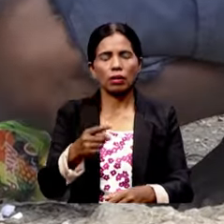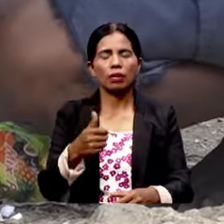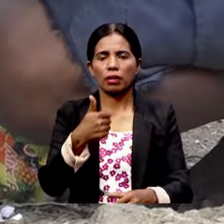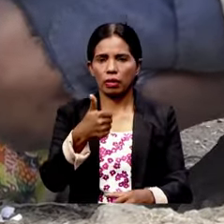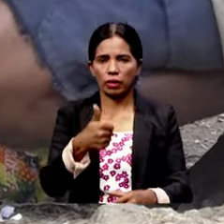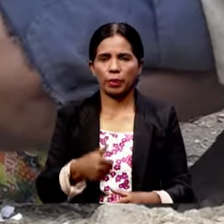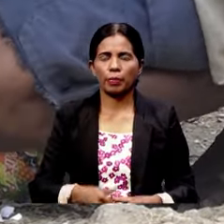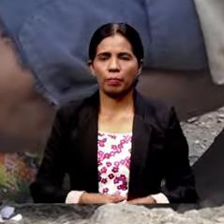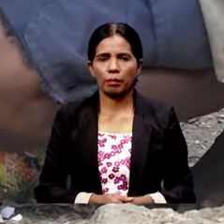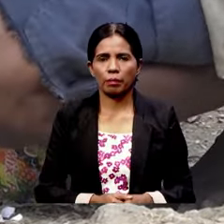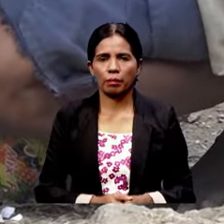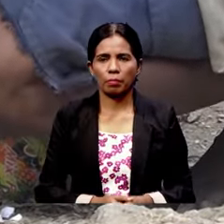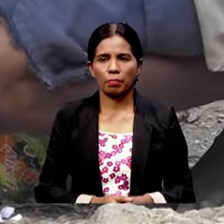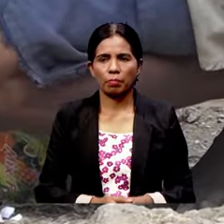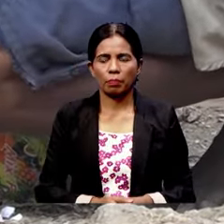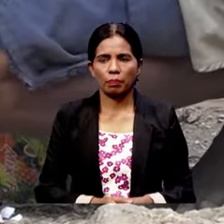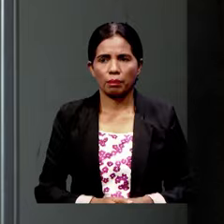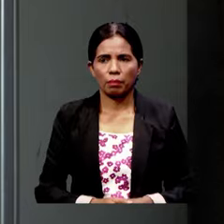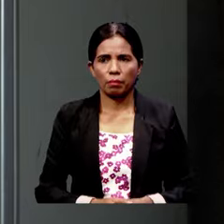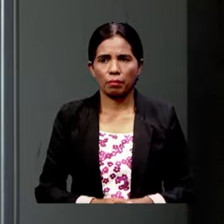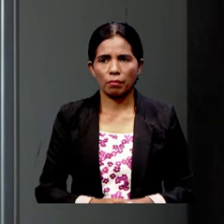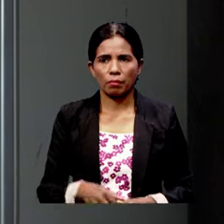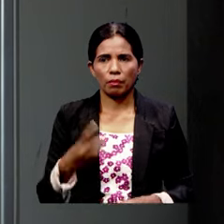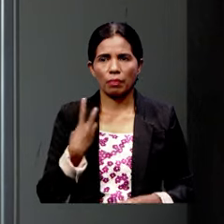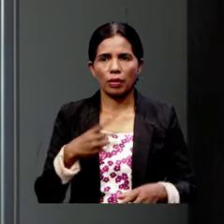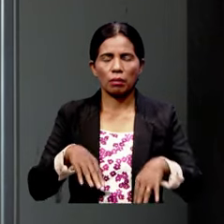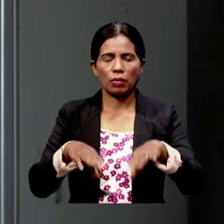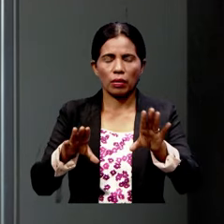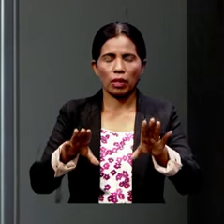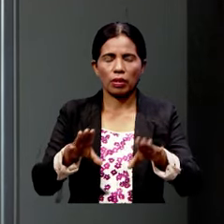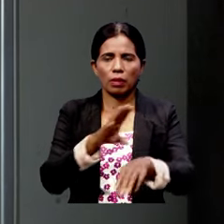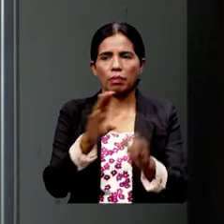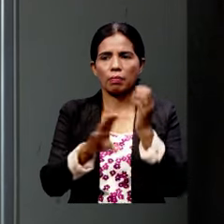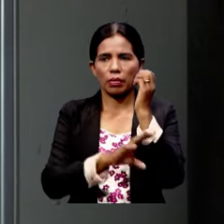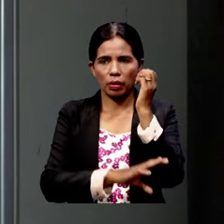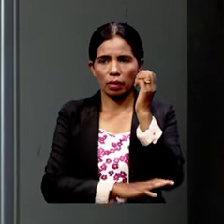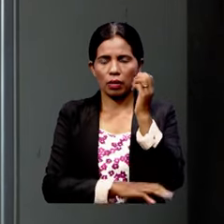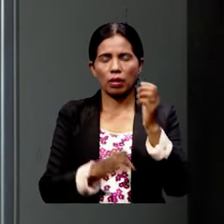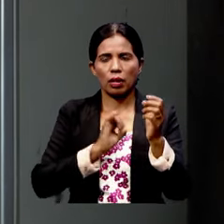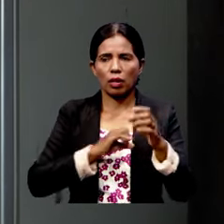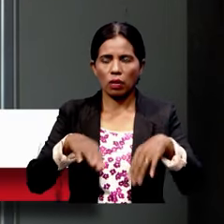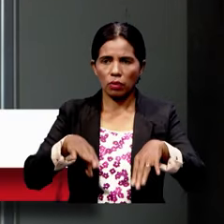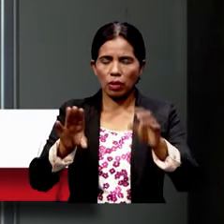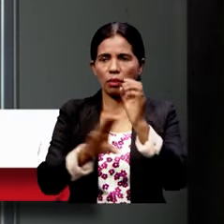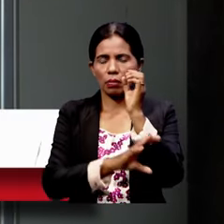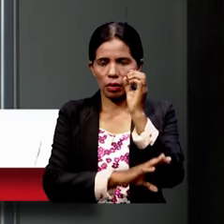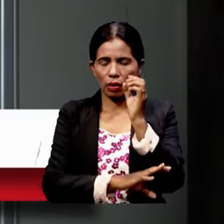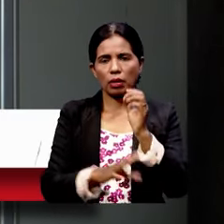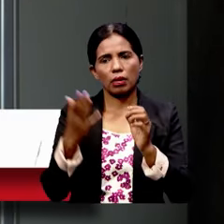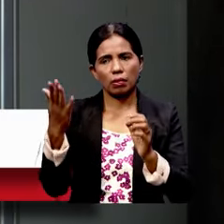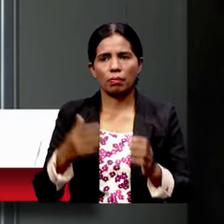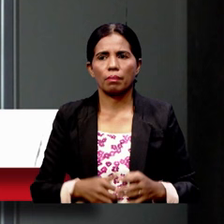kela. Hudi hela ba fa hela markar lama, basa si markar lama to, na fa hela ihene makane.